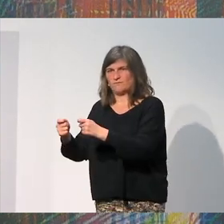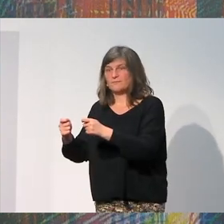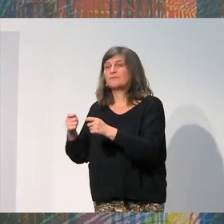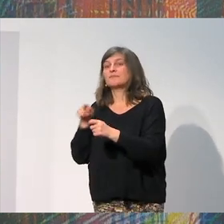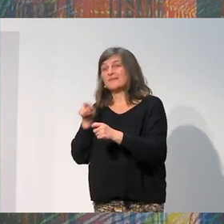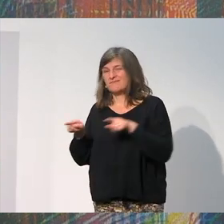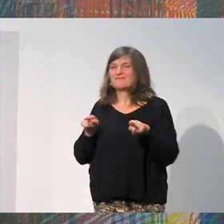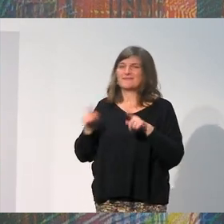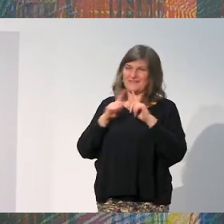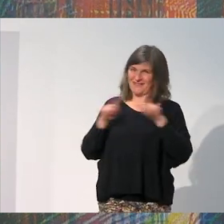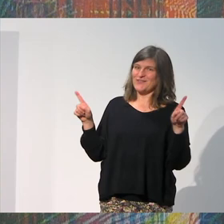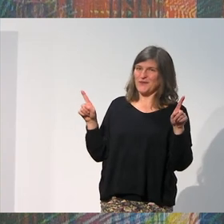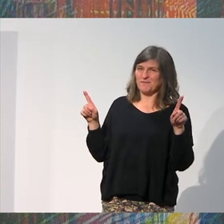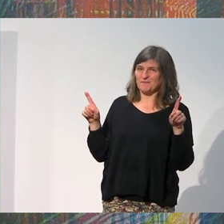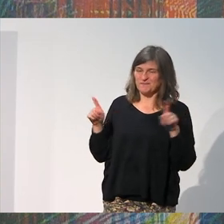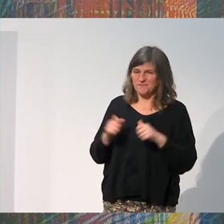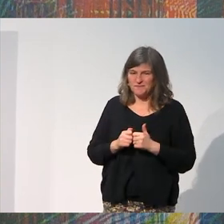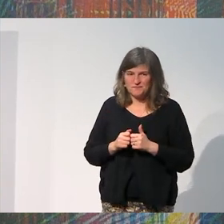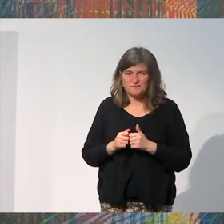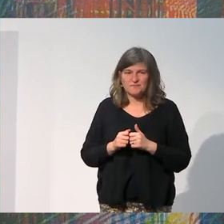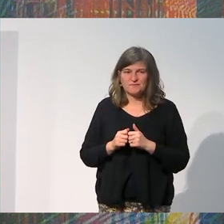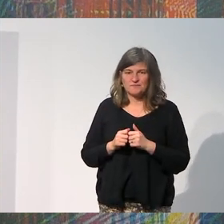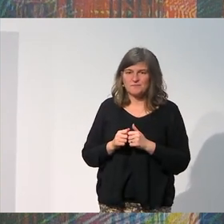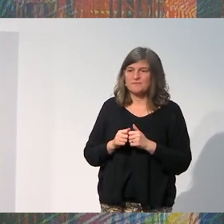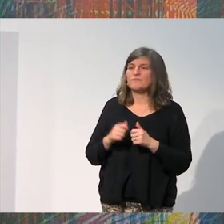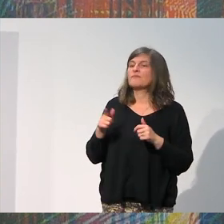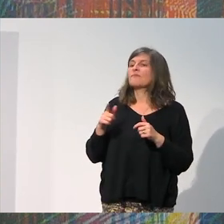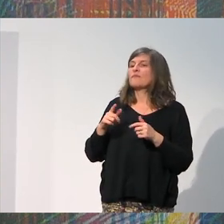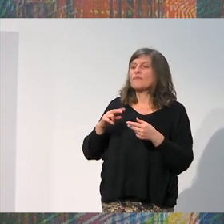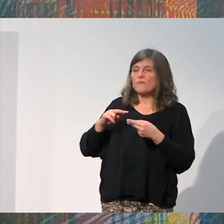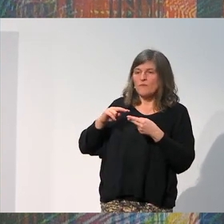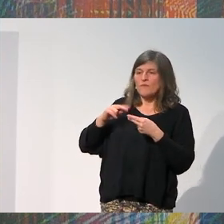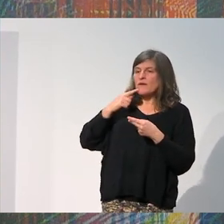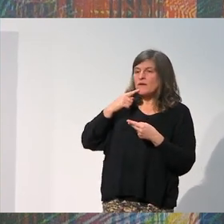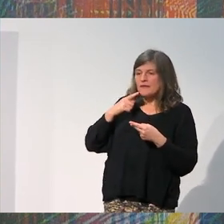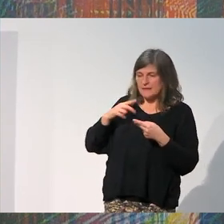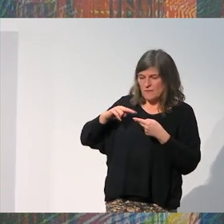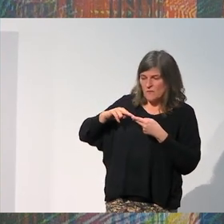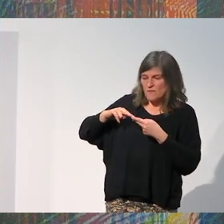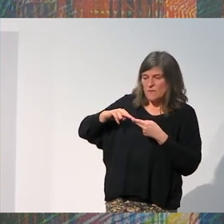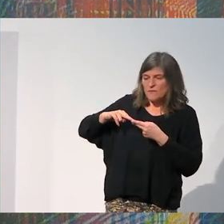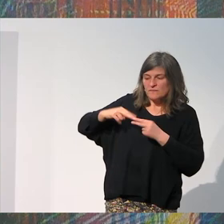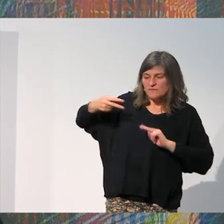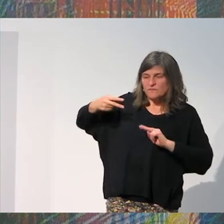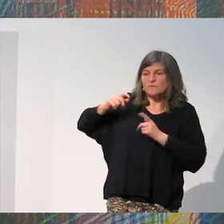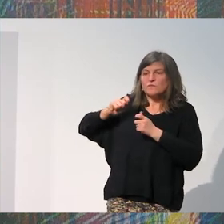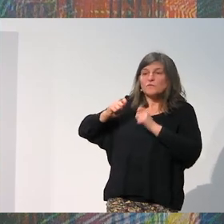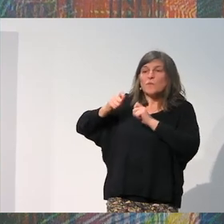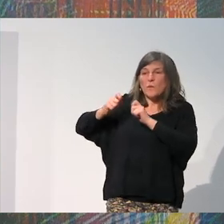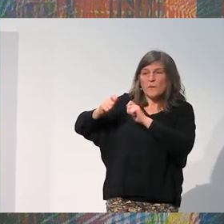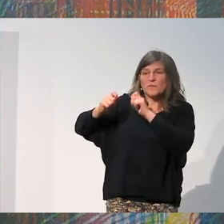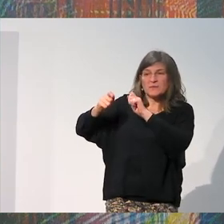différent, à travers lequel il y a une modification génétique au fil des générations dans une espèce en